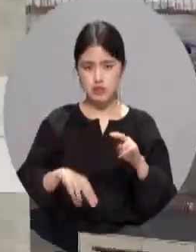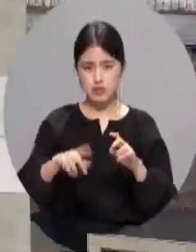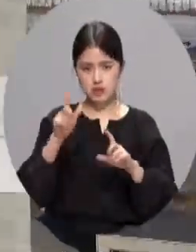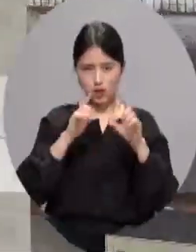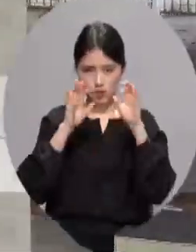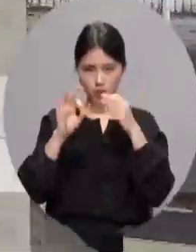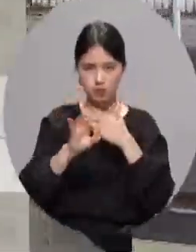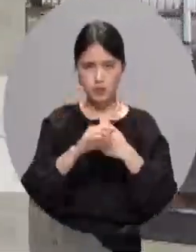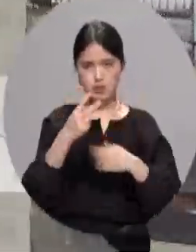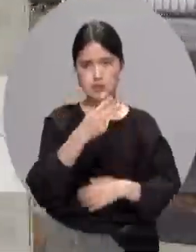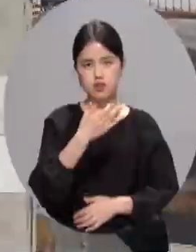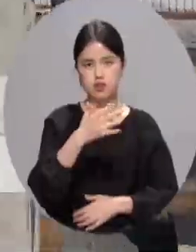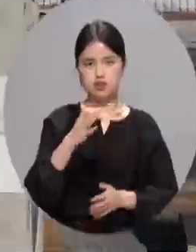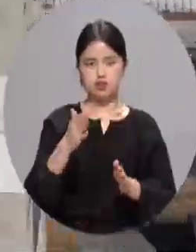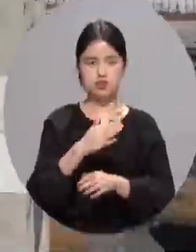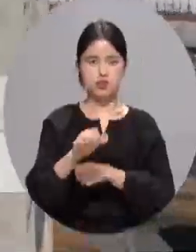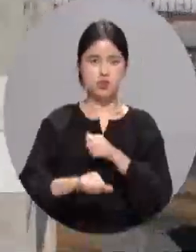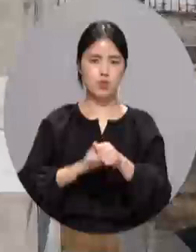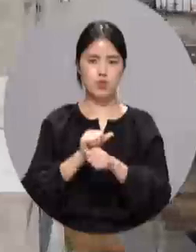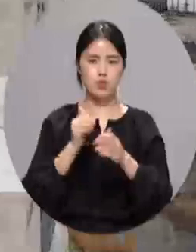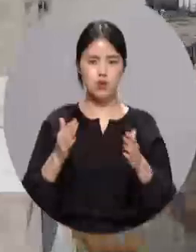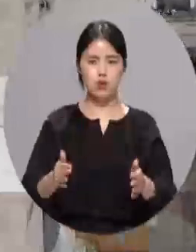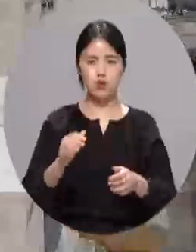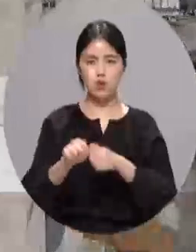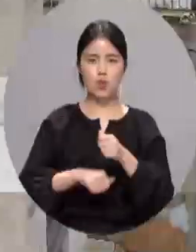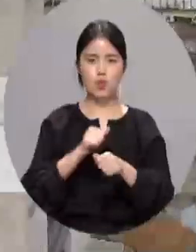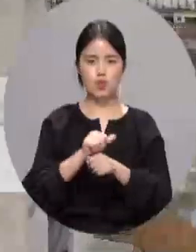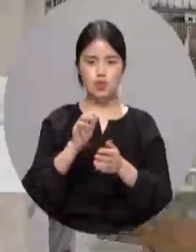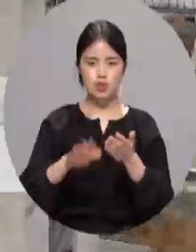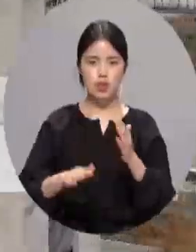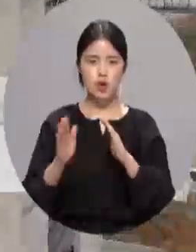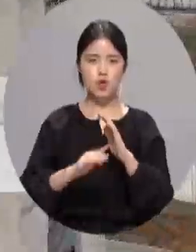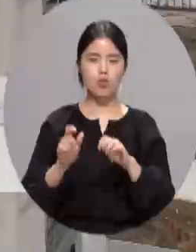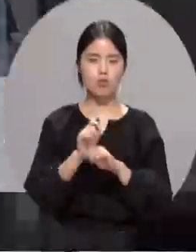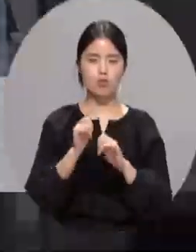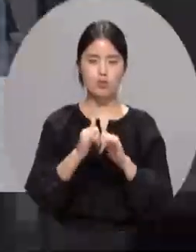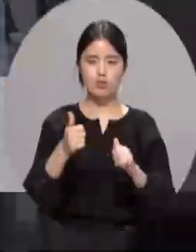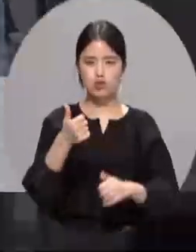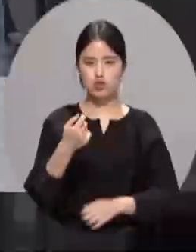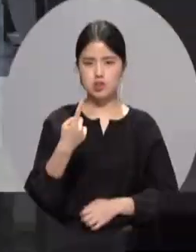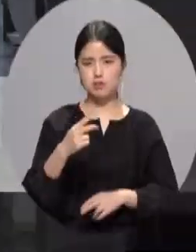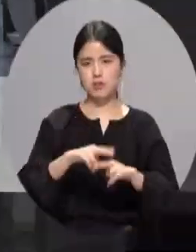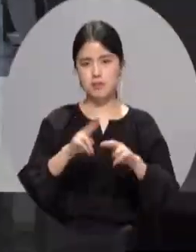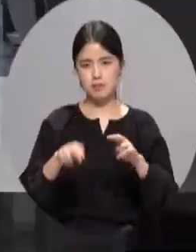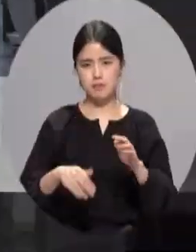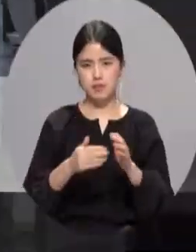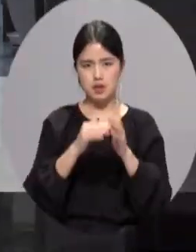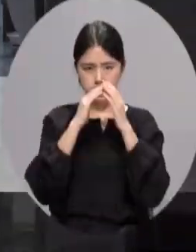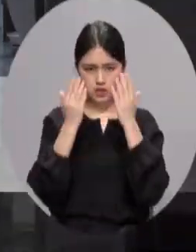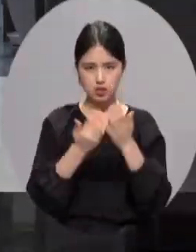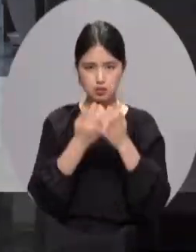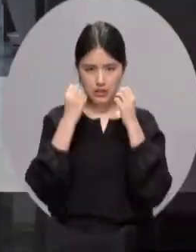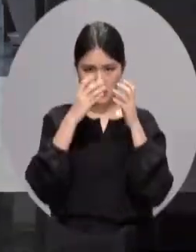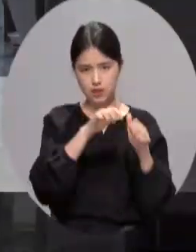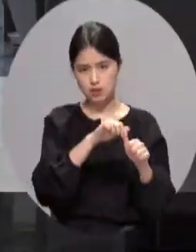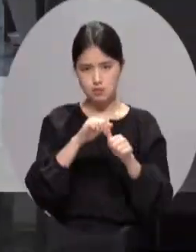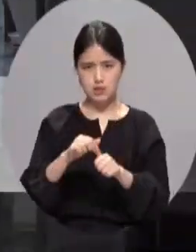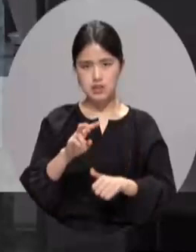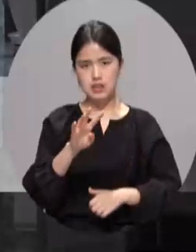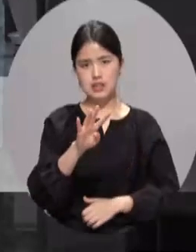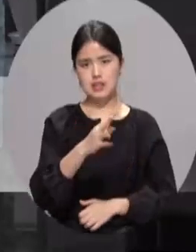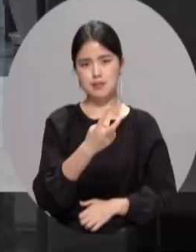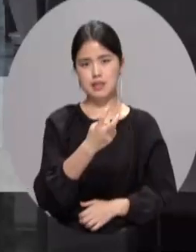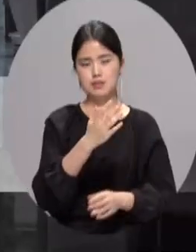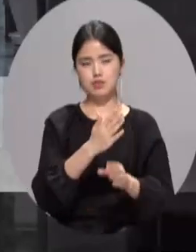지난 2019년부터 5년간 5년 이하 공무원 신 한 명이 퇴직했습니다이는 전체 신규 임용자 420여